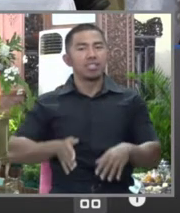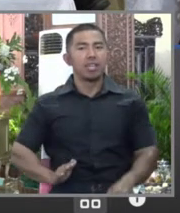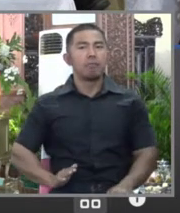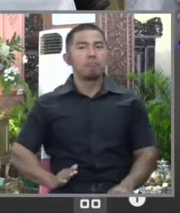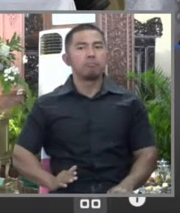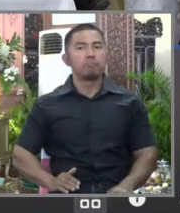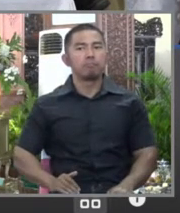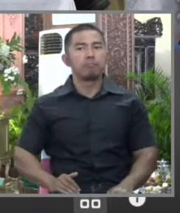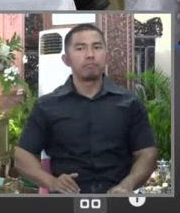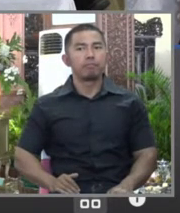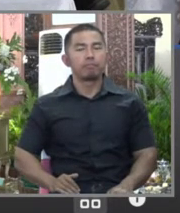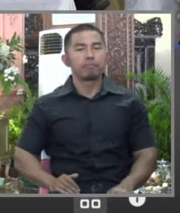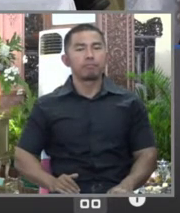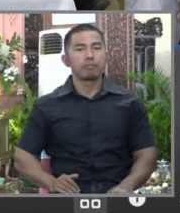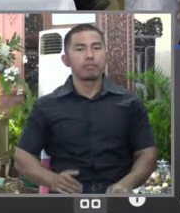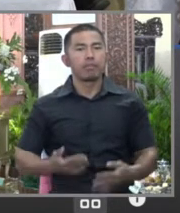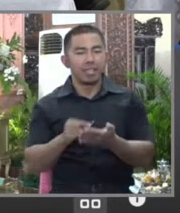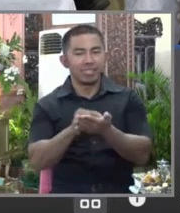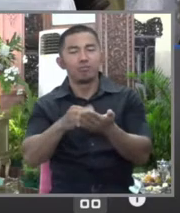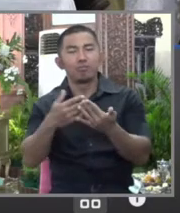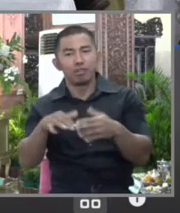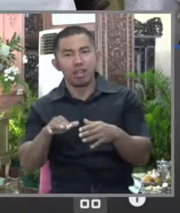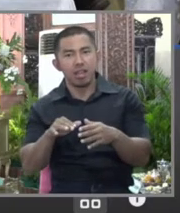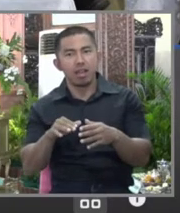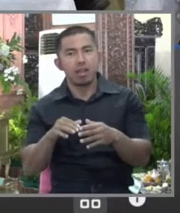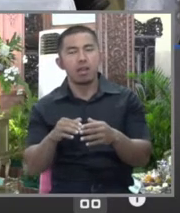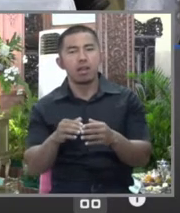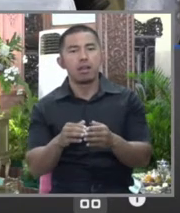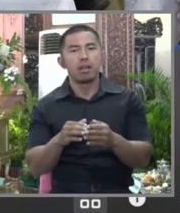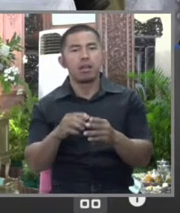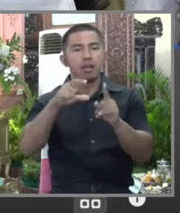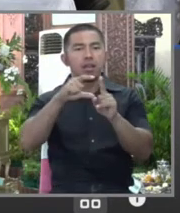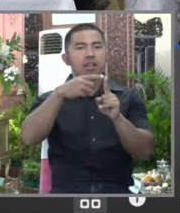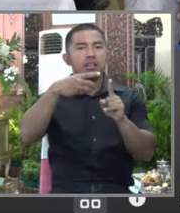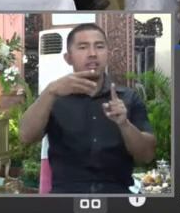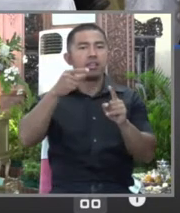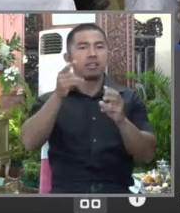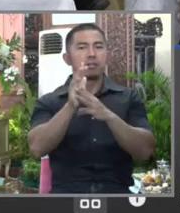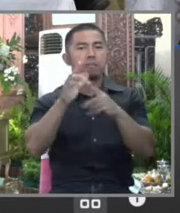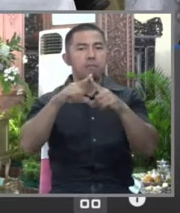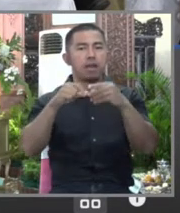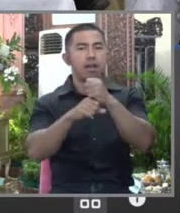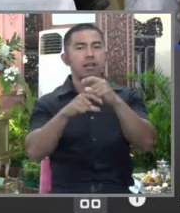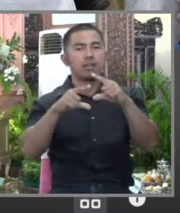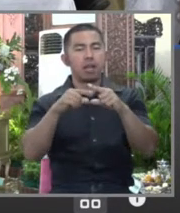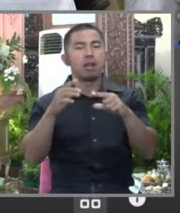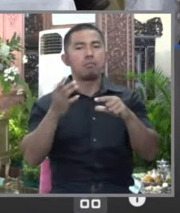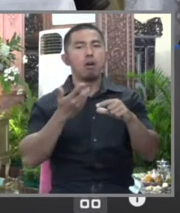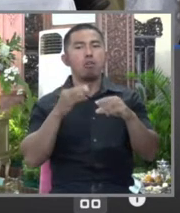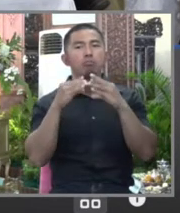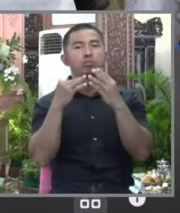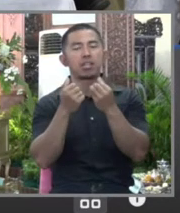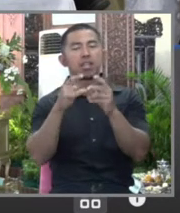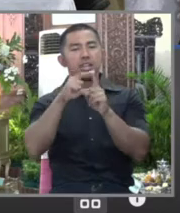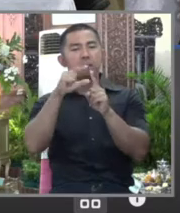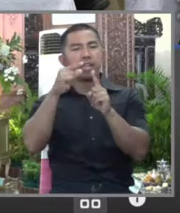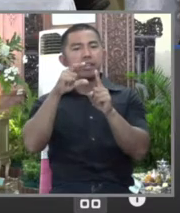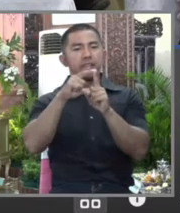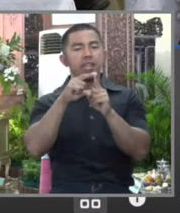dari SDM kita udah ngasih catatan, pelabuhan nanti dicek dulu, kita akan rapatkan dengan pusat, dengan DPRD provinsi